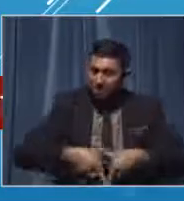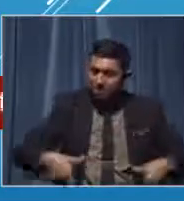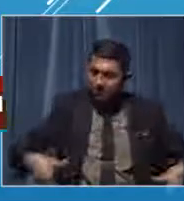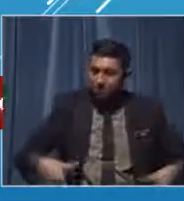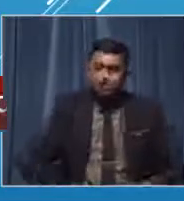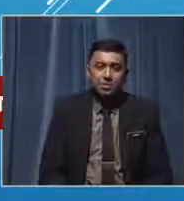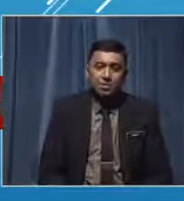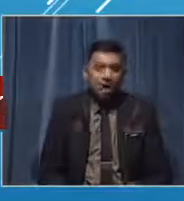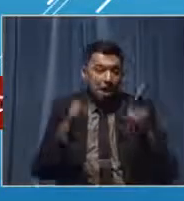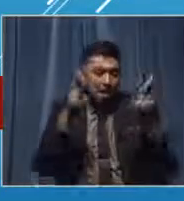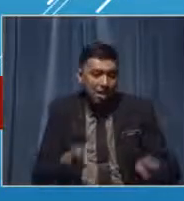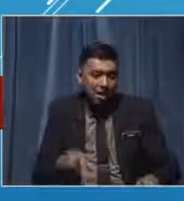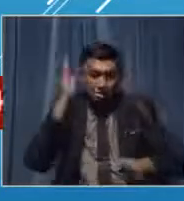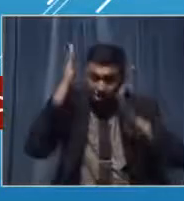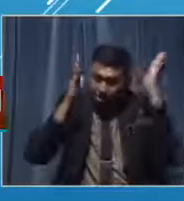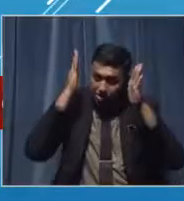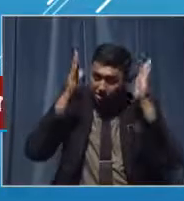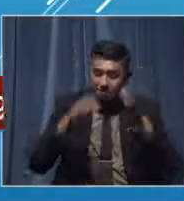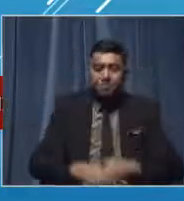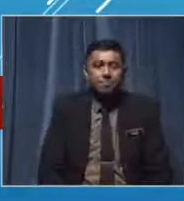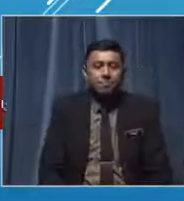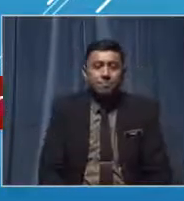keberanian rakyat Malaysia.